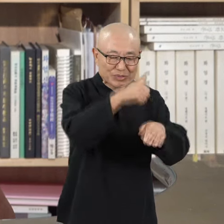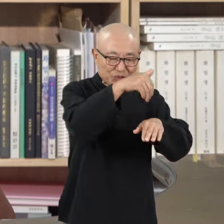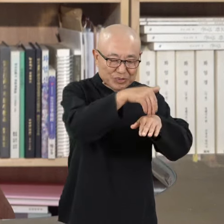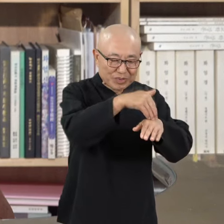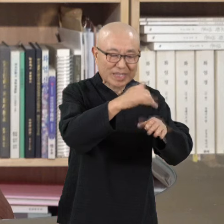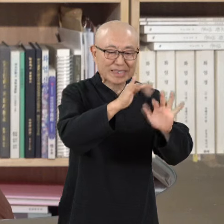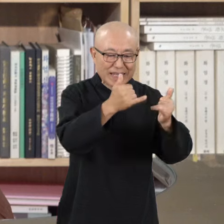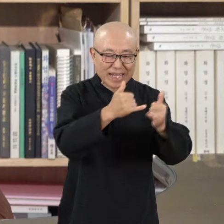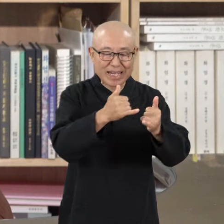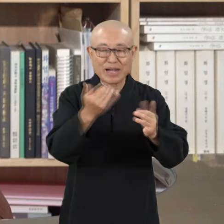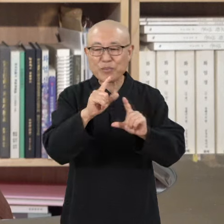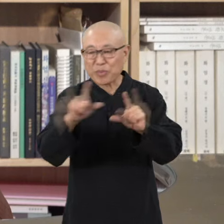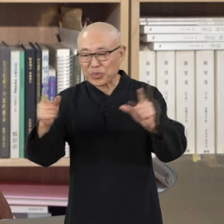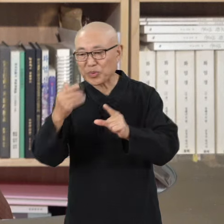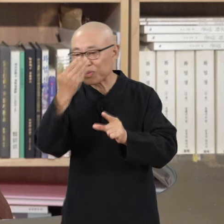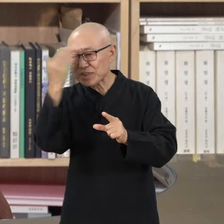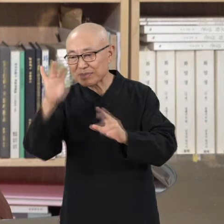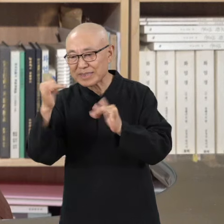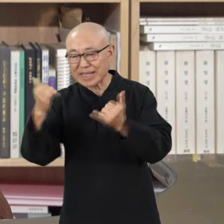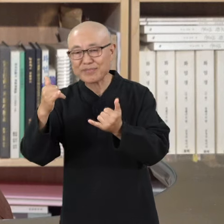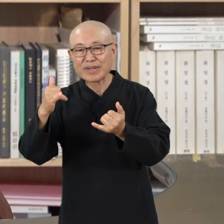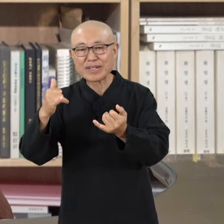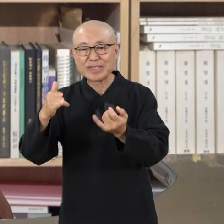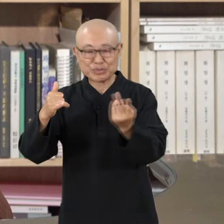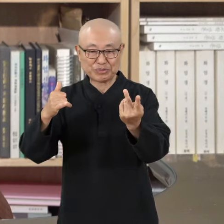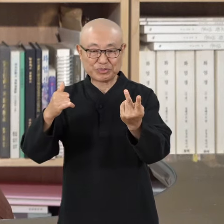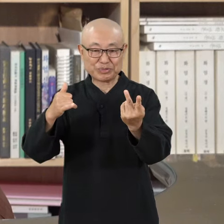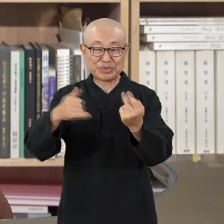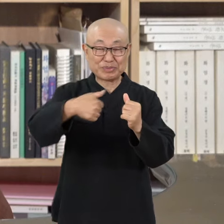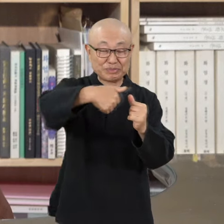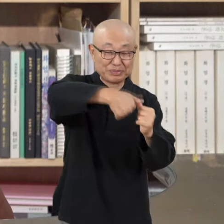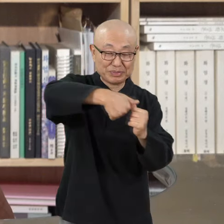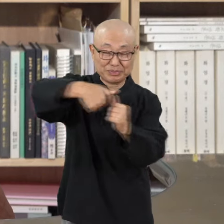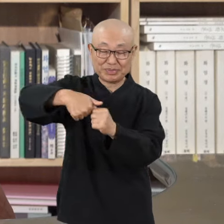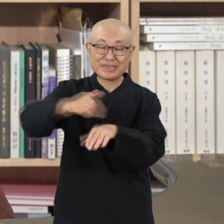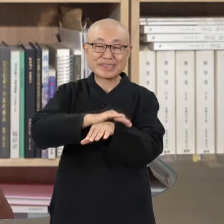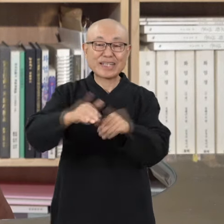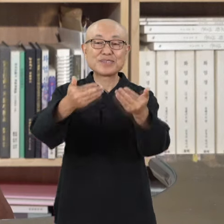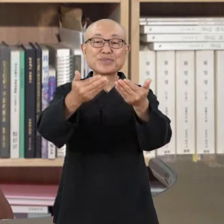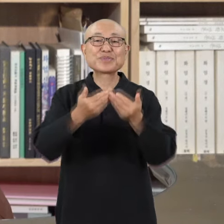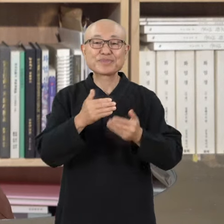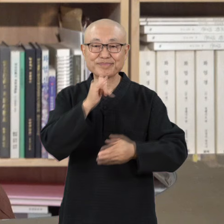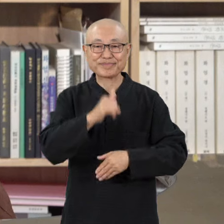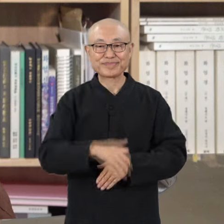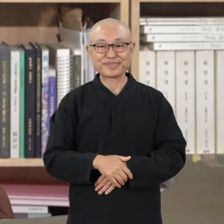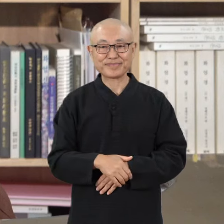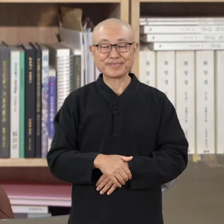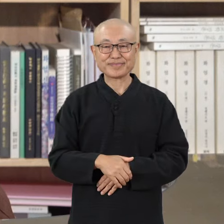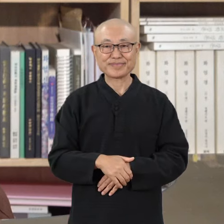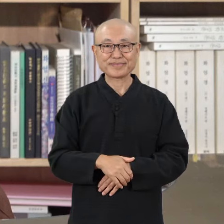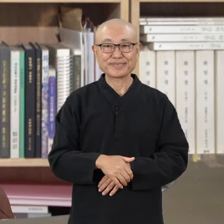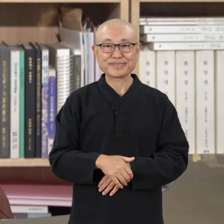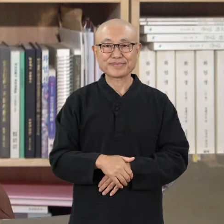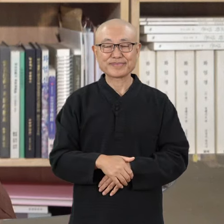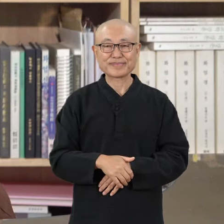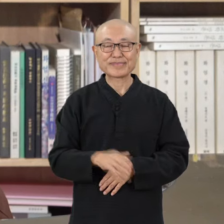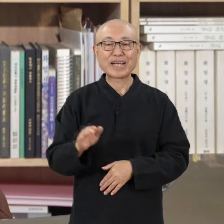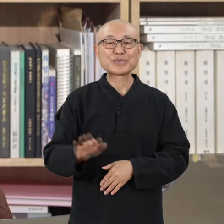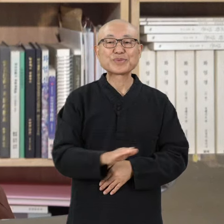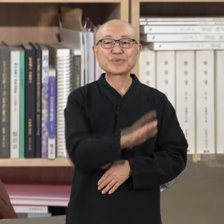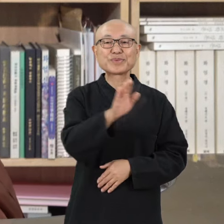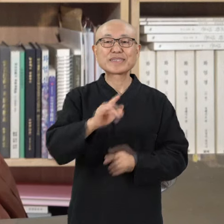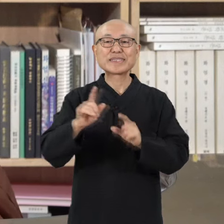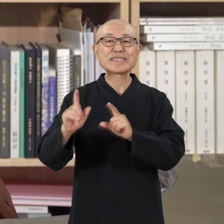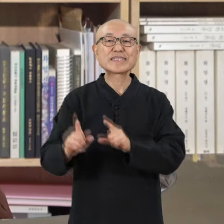되고 젊은이는 젊은이다워야 되고 그렇게 말씀을 하십니다. 그래서 우리 삶이